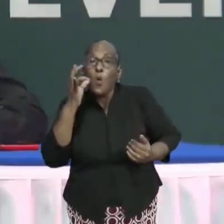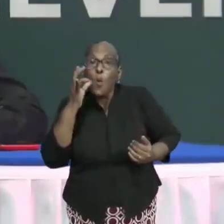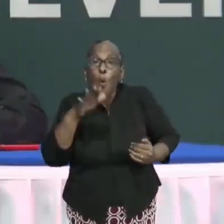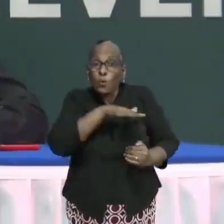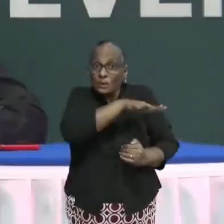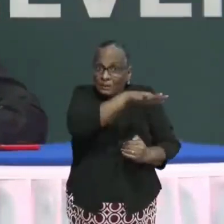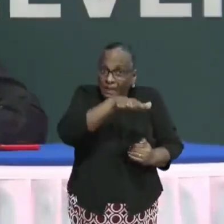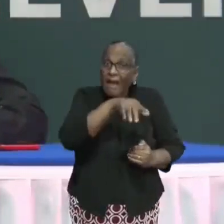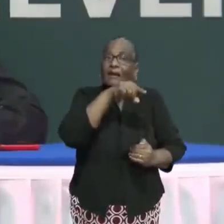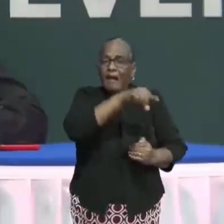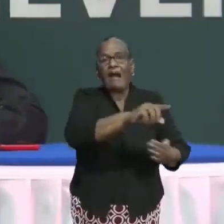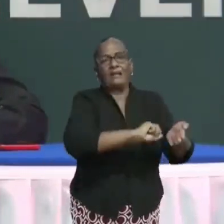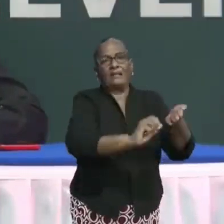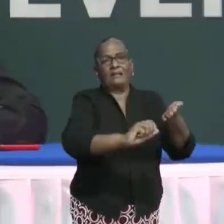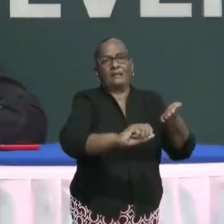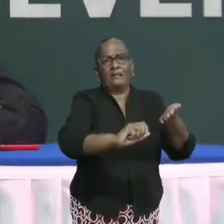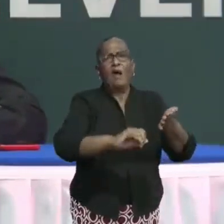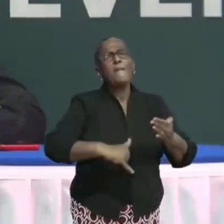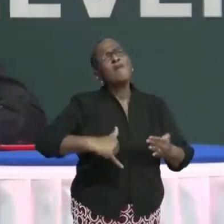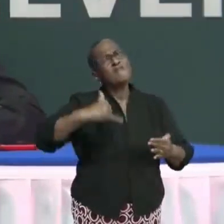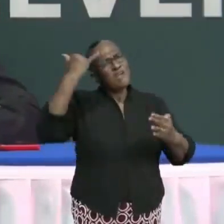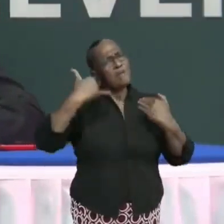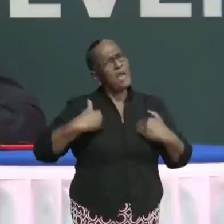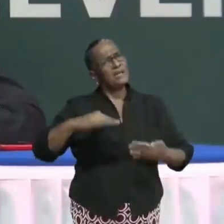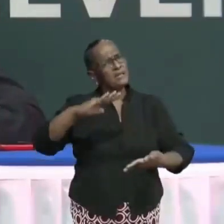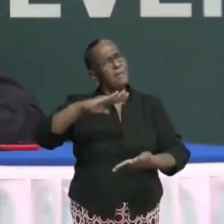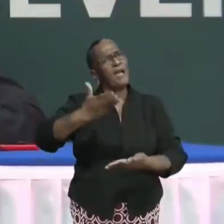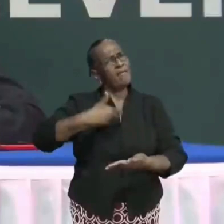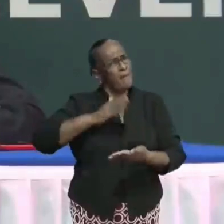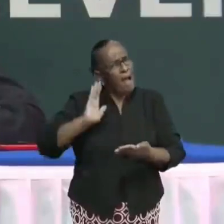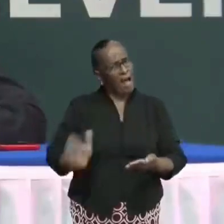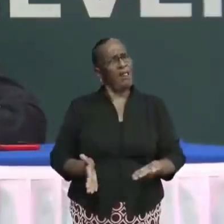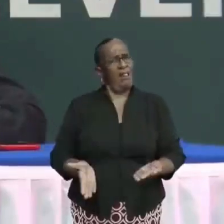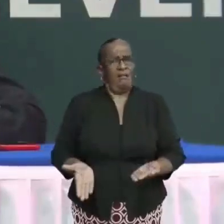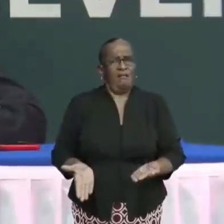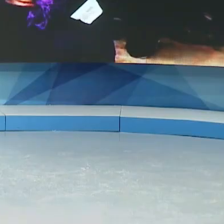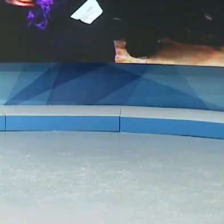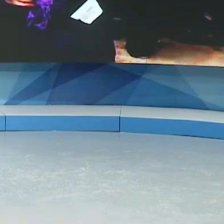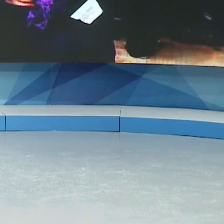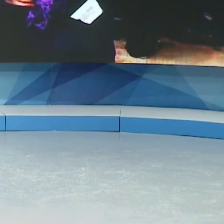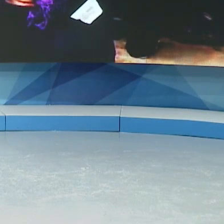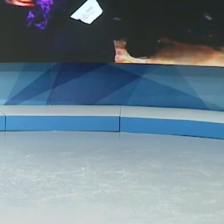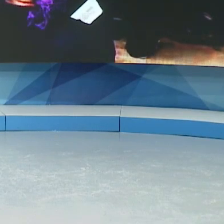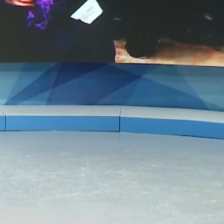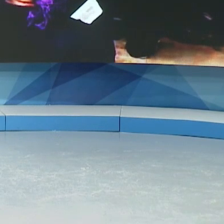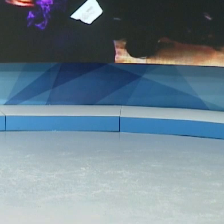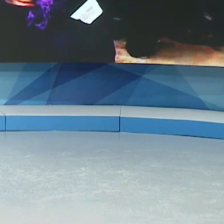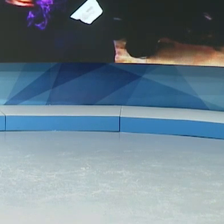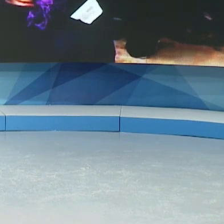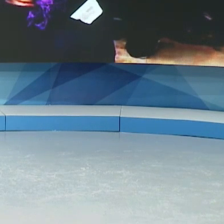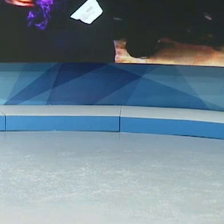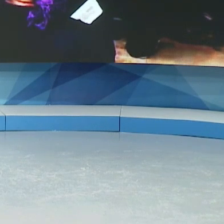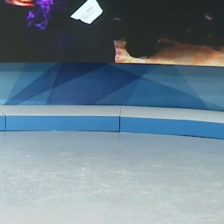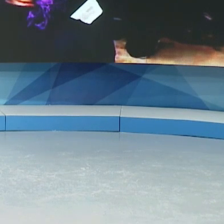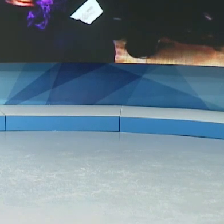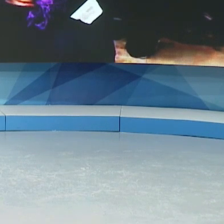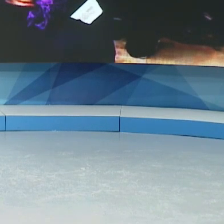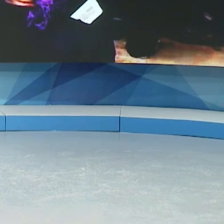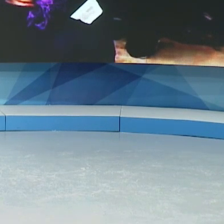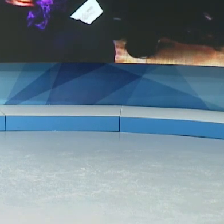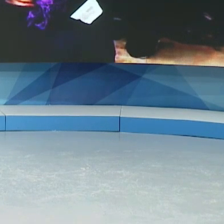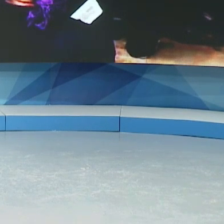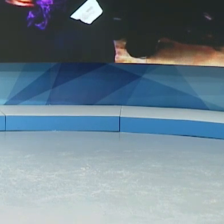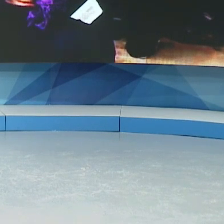den pakket kaba. Ja, dus een groep de boonching. Salmo zegt verder dat mensen die zich al